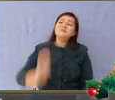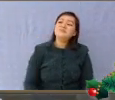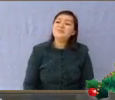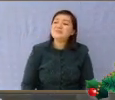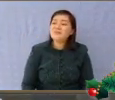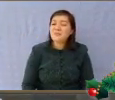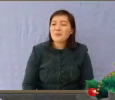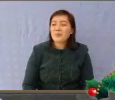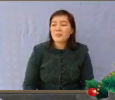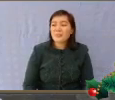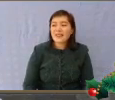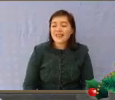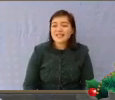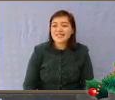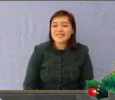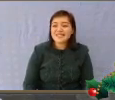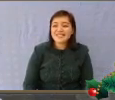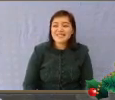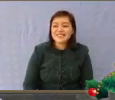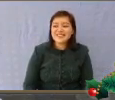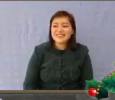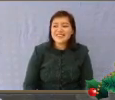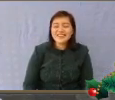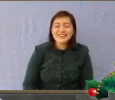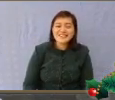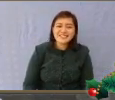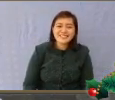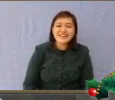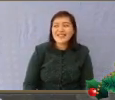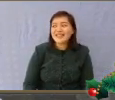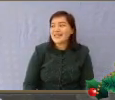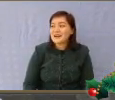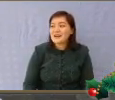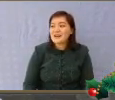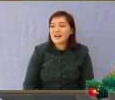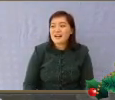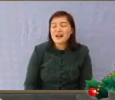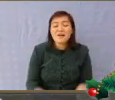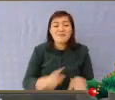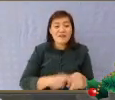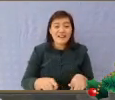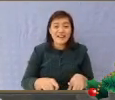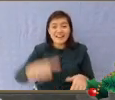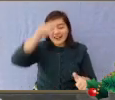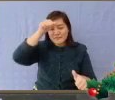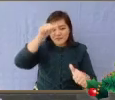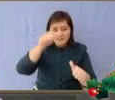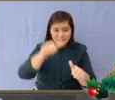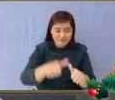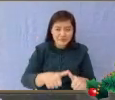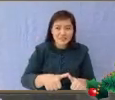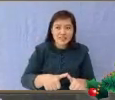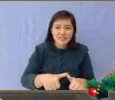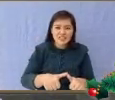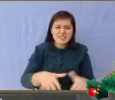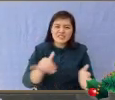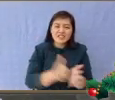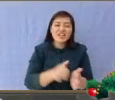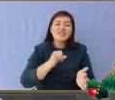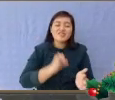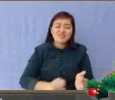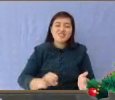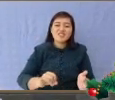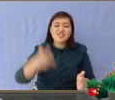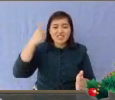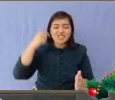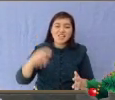para lang mag-match doon sa iyong damit. Pero alam nyo ba, yun yung panahon na nakakalimutan natin